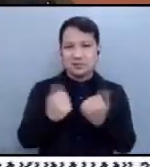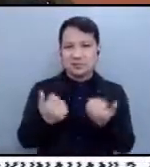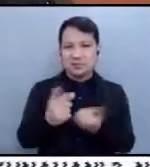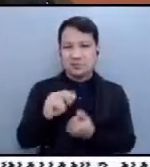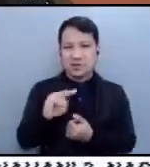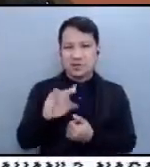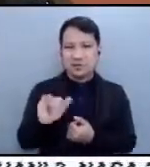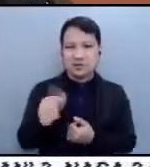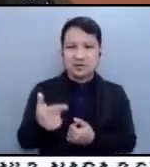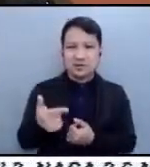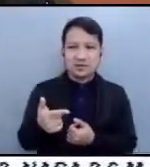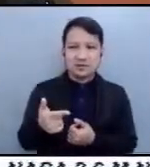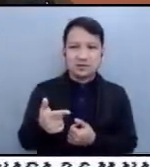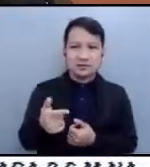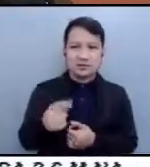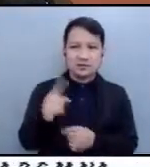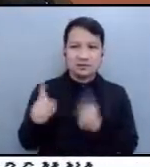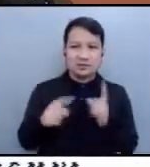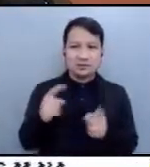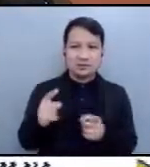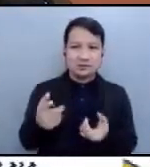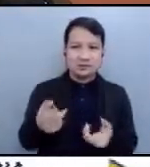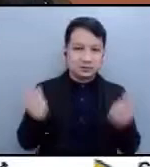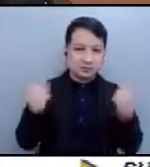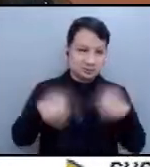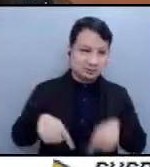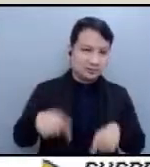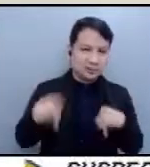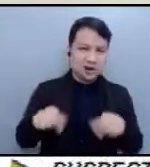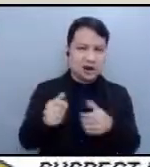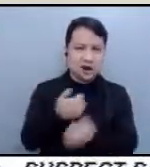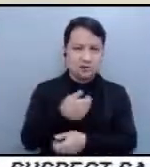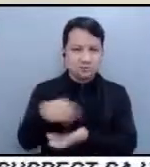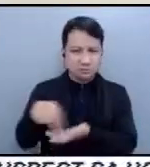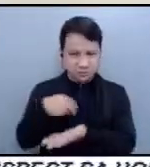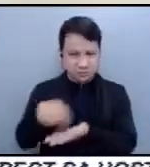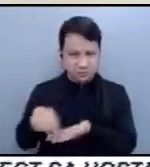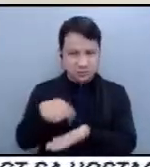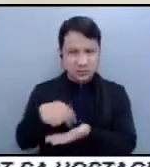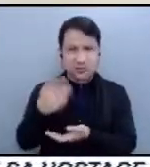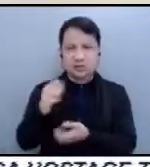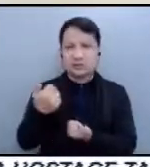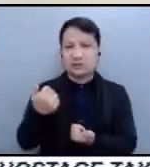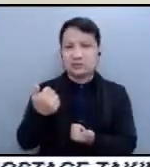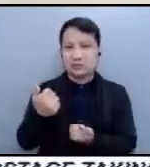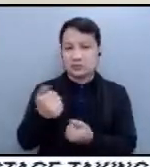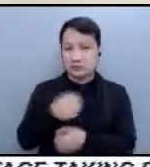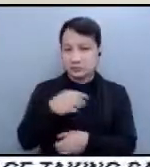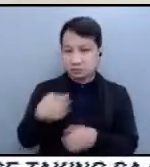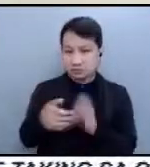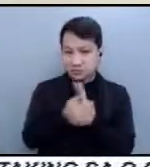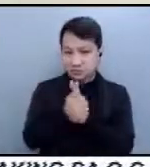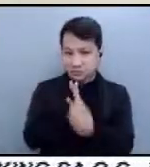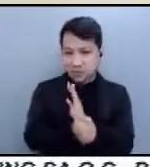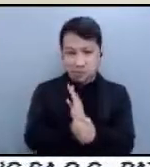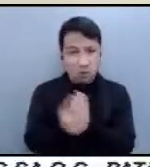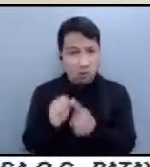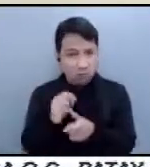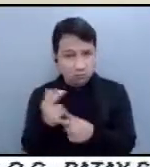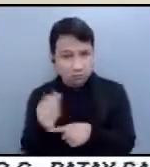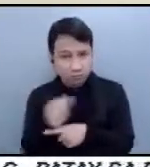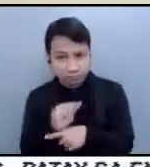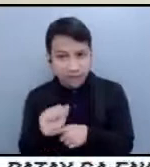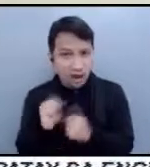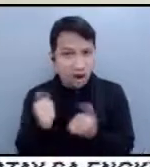guys, question, paano ba kayo napunta sa pagsasayaw? Ito ba ay inborn talent? Nag-training ba kayo? Paano nyo na-discover na,